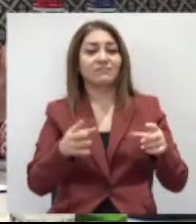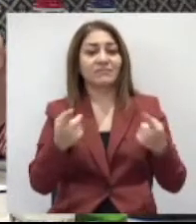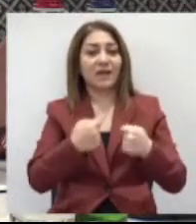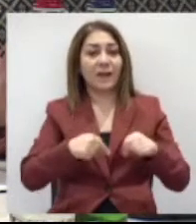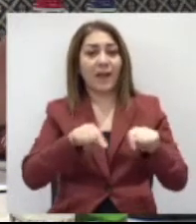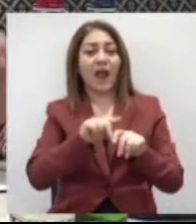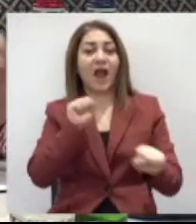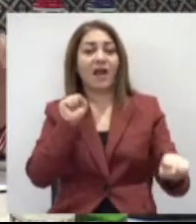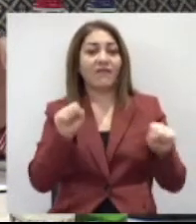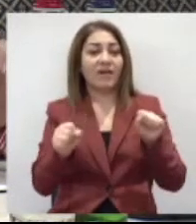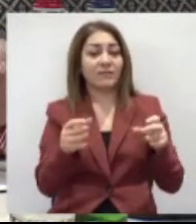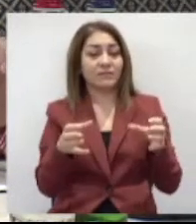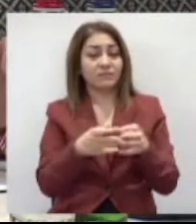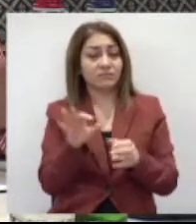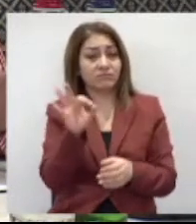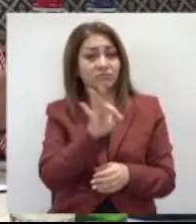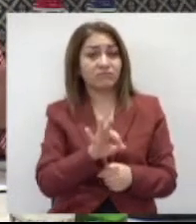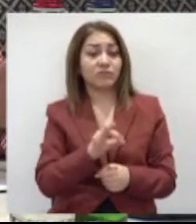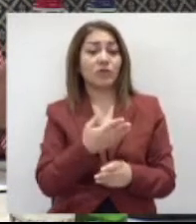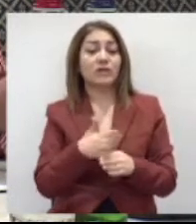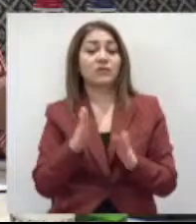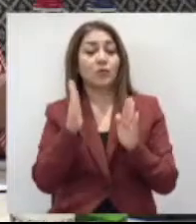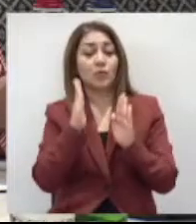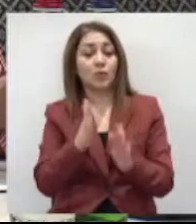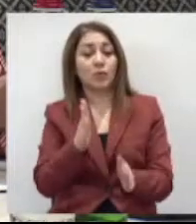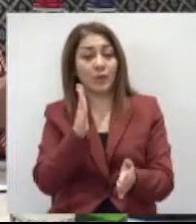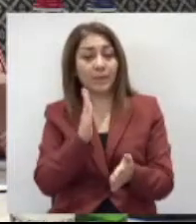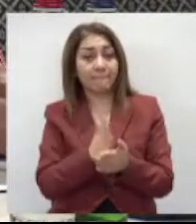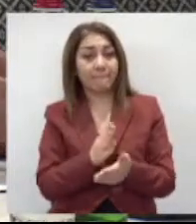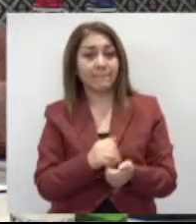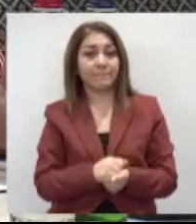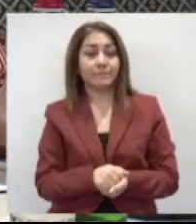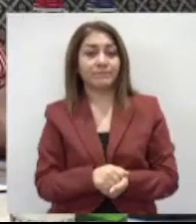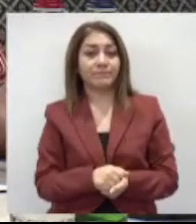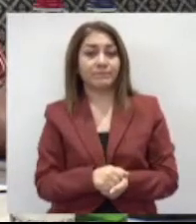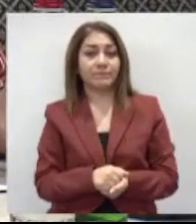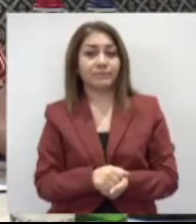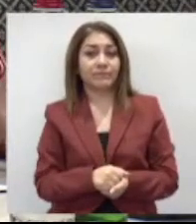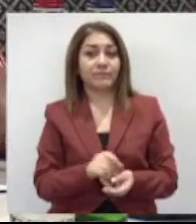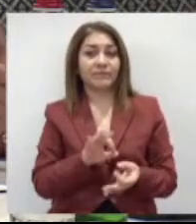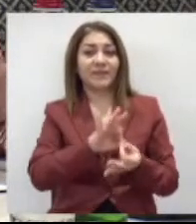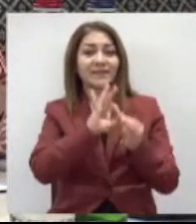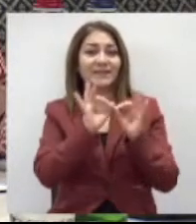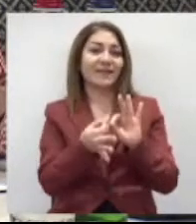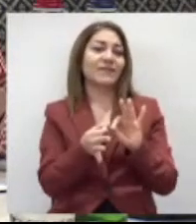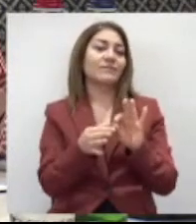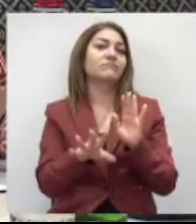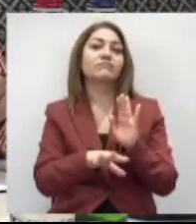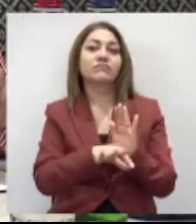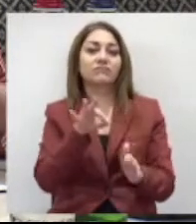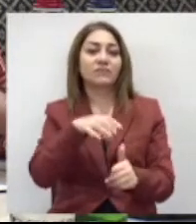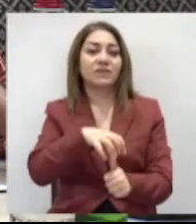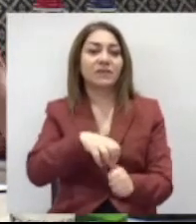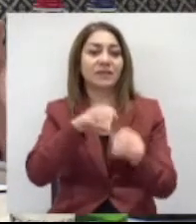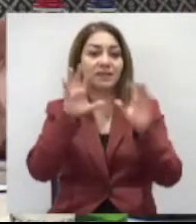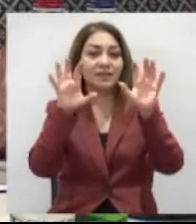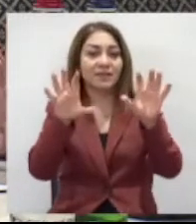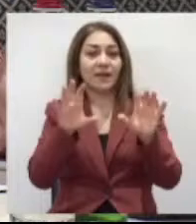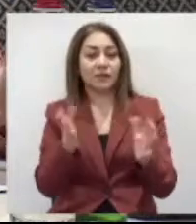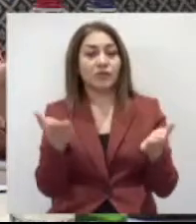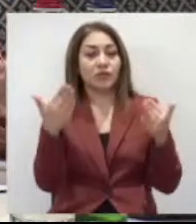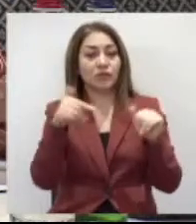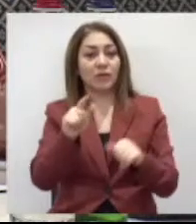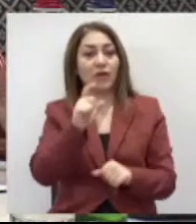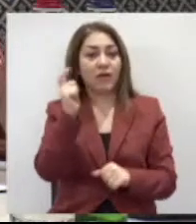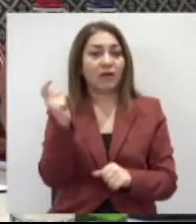այստեղ մի ուղղություն կա սրանից հետո առանձնացված, որի ձևակերպումը իրականում պայմանական է ընտրված, սահմանադրությամբ սահմանված